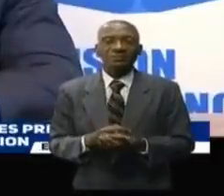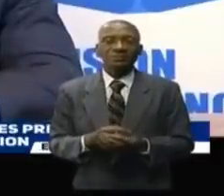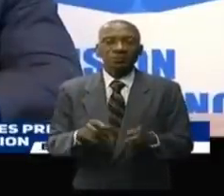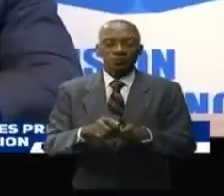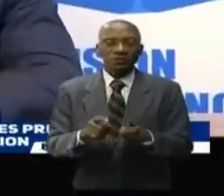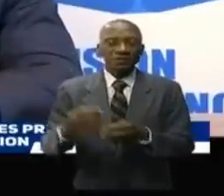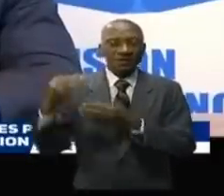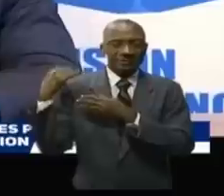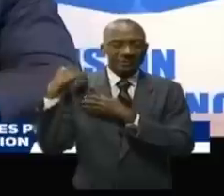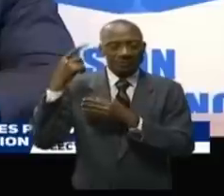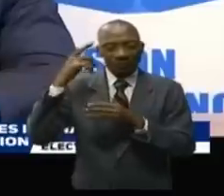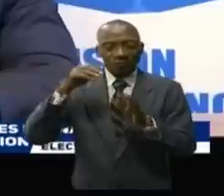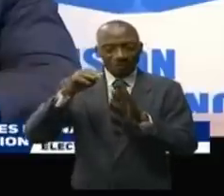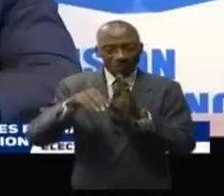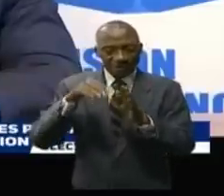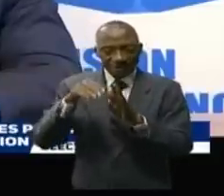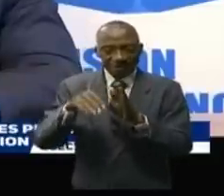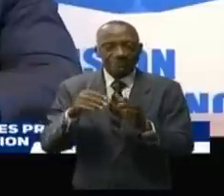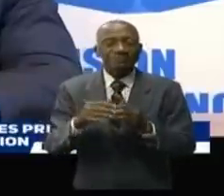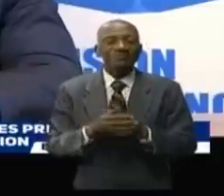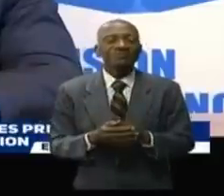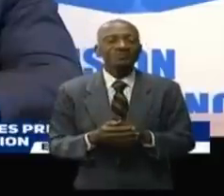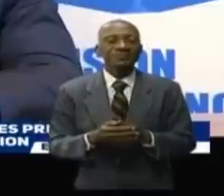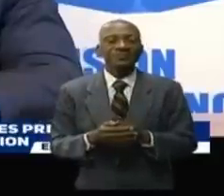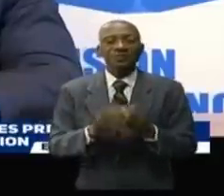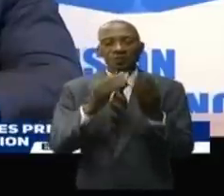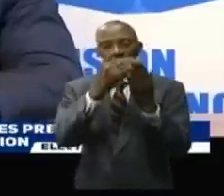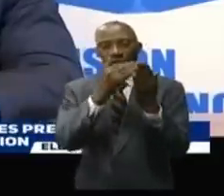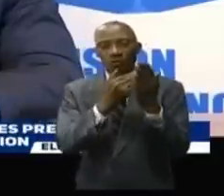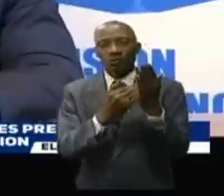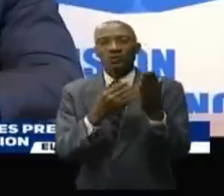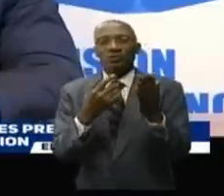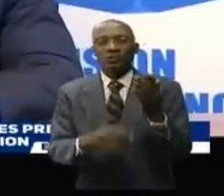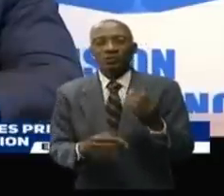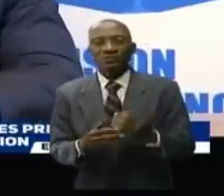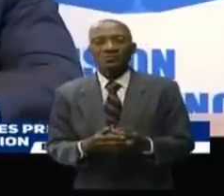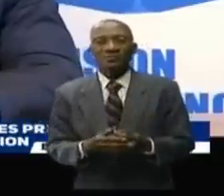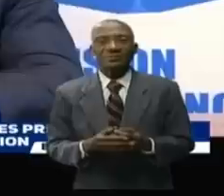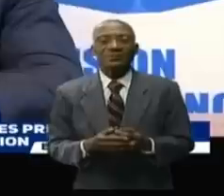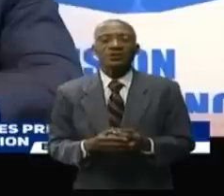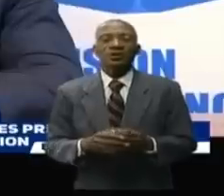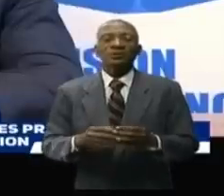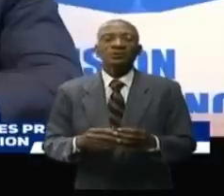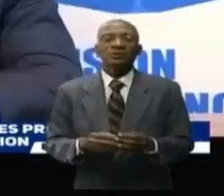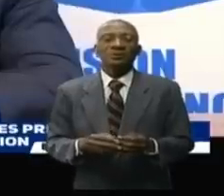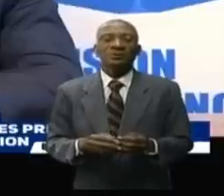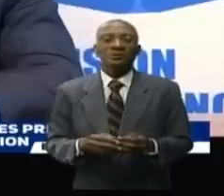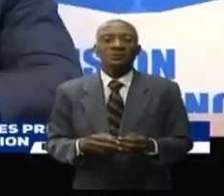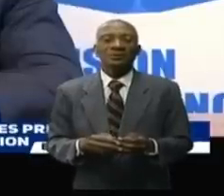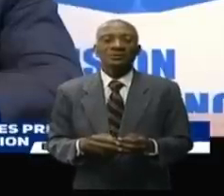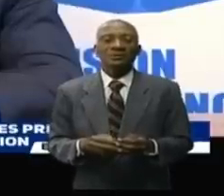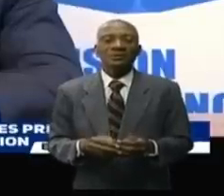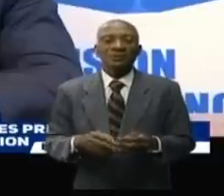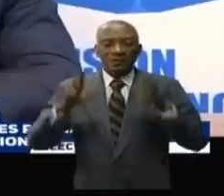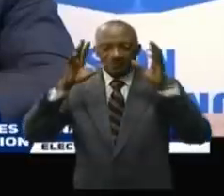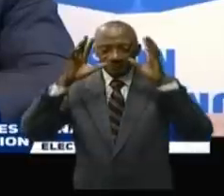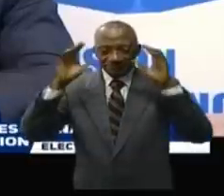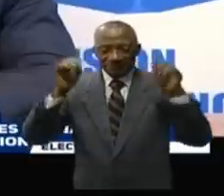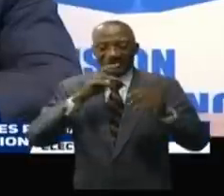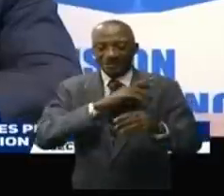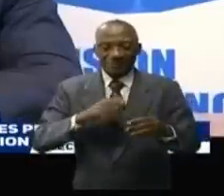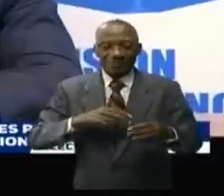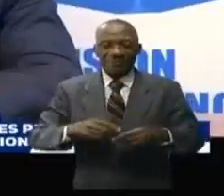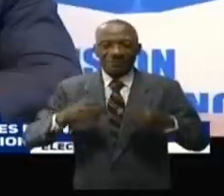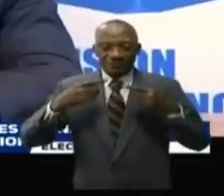médias. À l'ordre du jour, une importante communication de Son Excellence Monsieur le Président de la CENI,